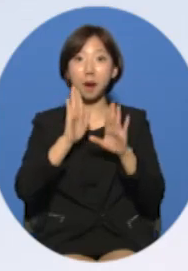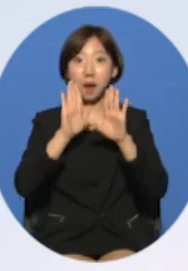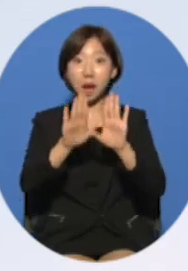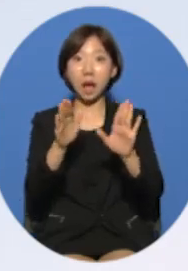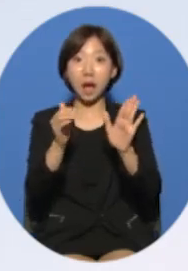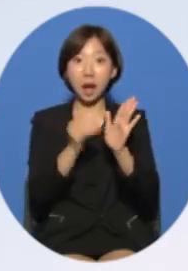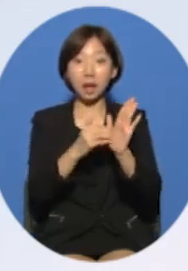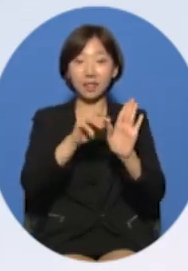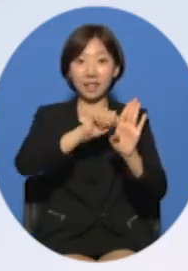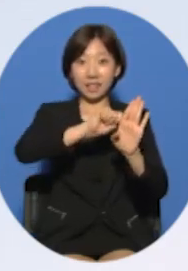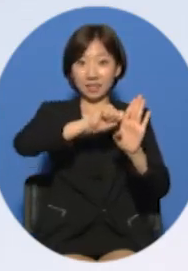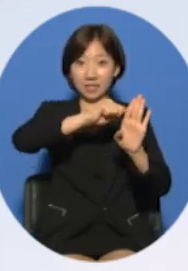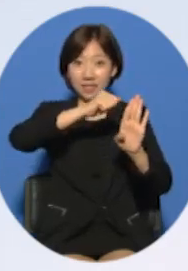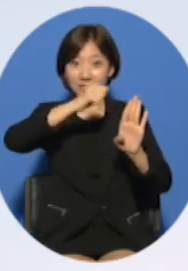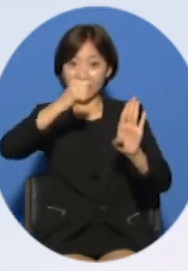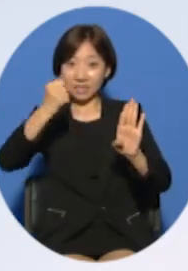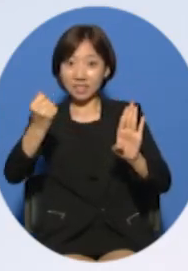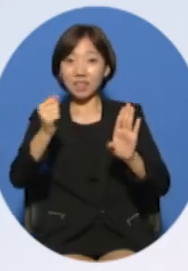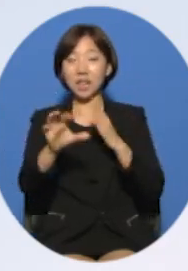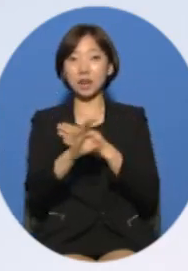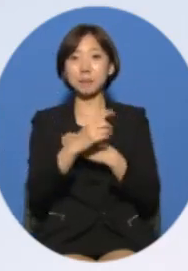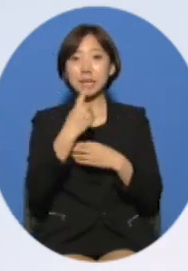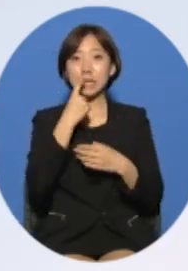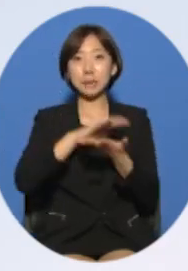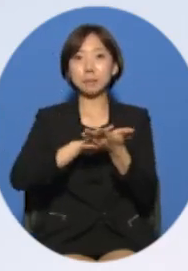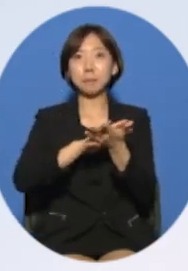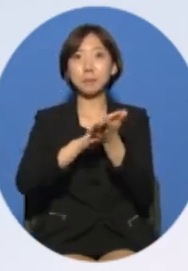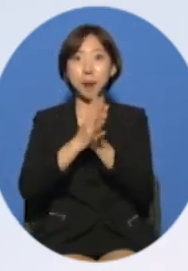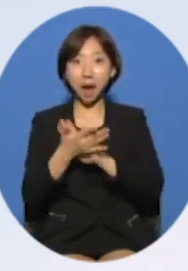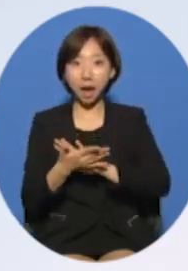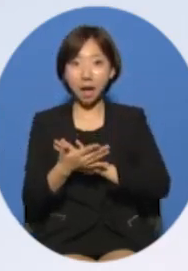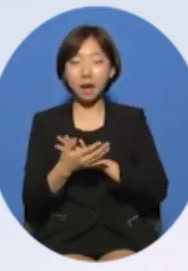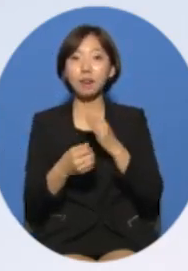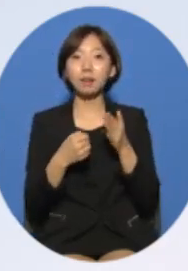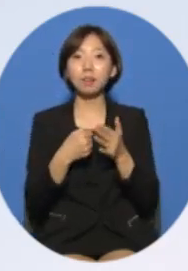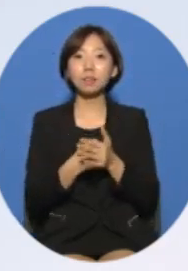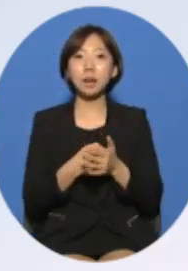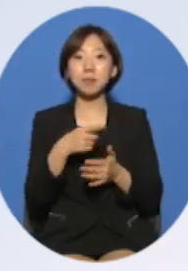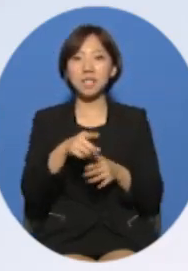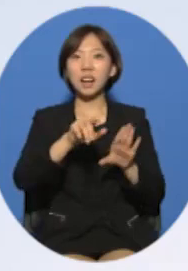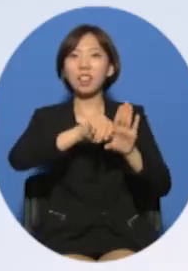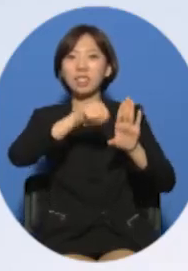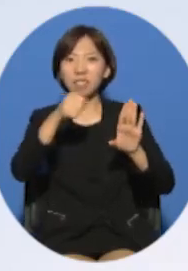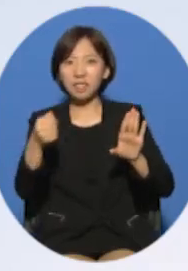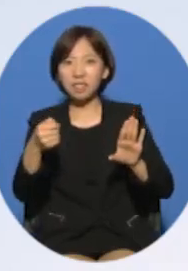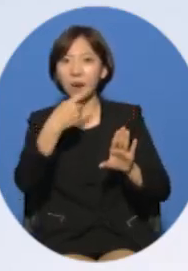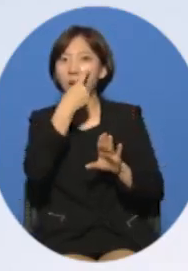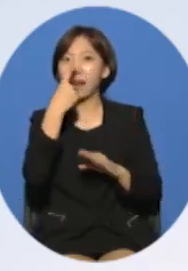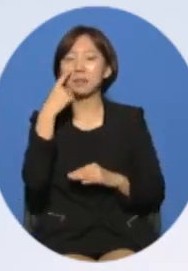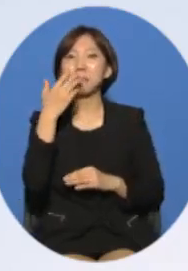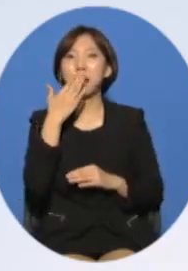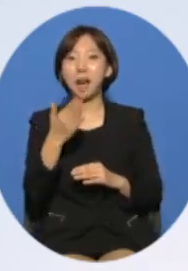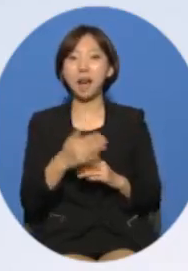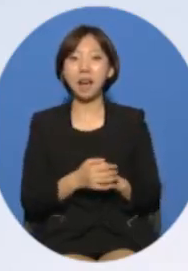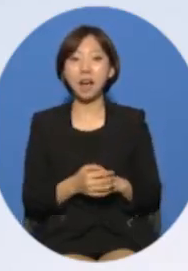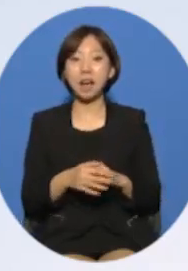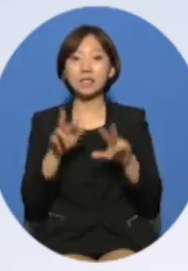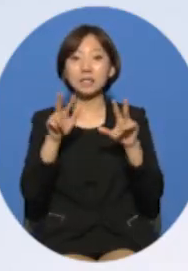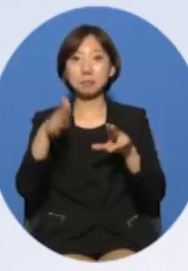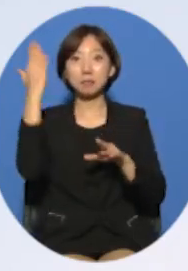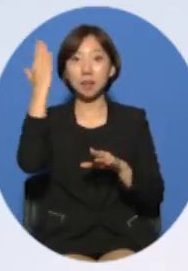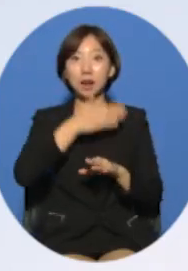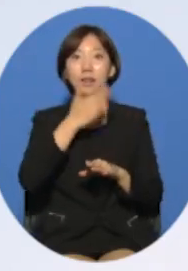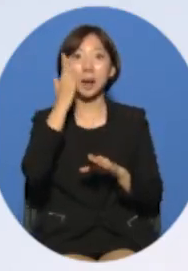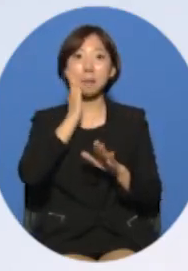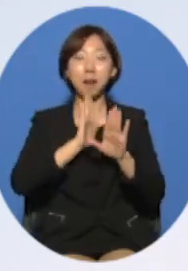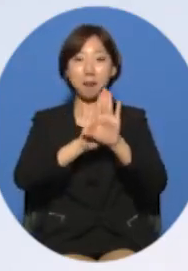이렇게 하얀 게 이렇게 저게 남아요. 남아요. 그래서 이게 다시 재사용했는지 안 했는지를 알 수 있는 거죠. 지금은 깨끗한 파란색인데요.